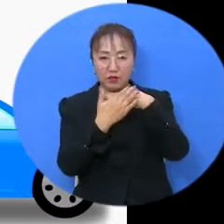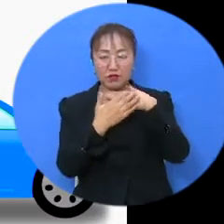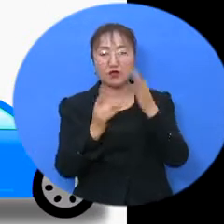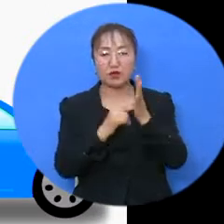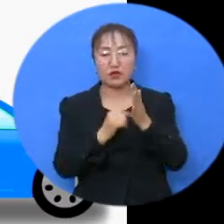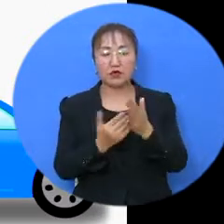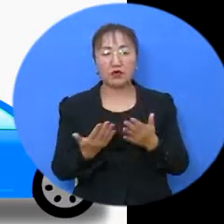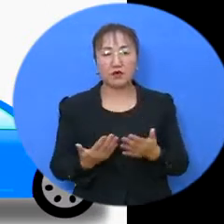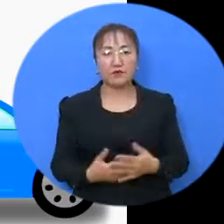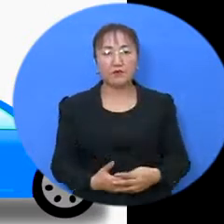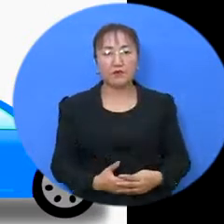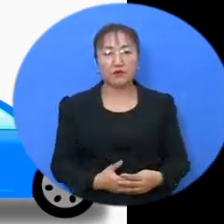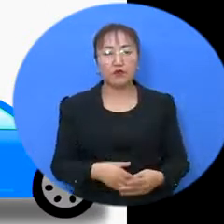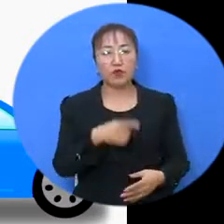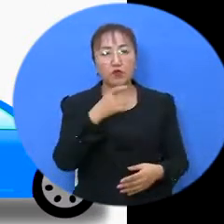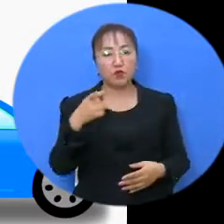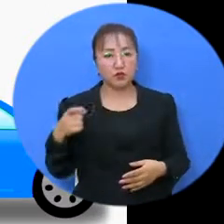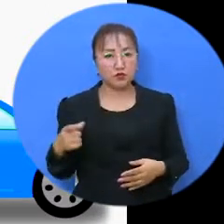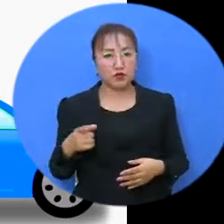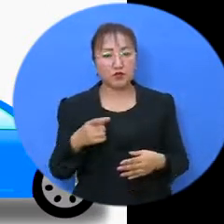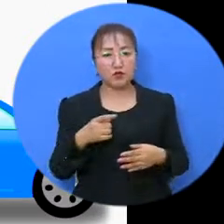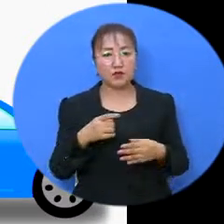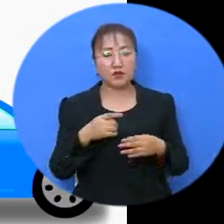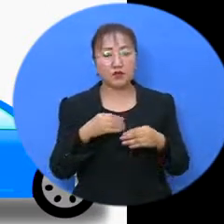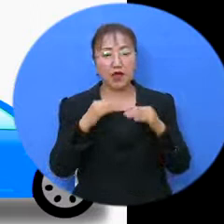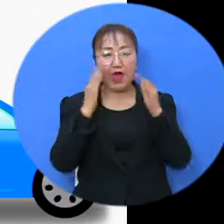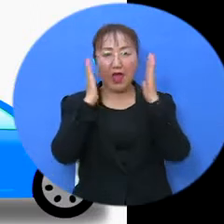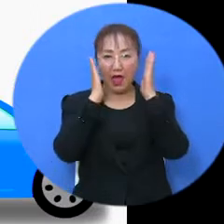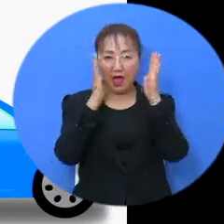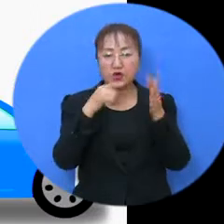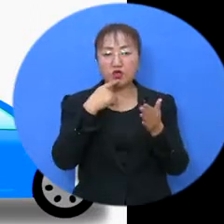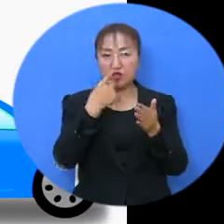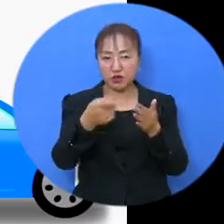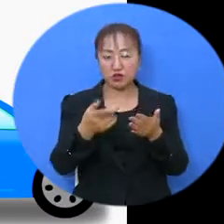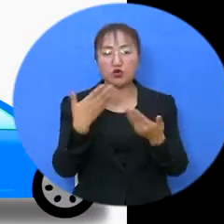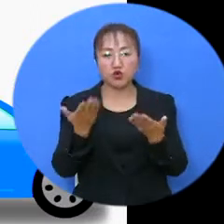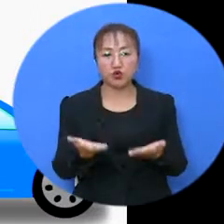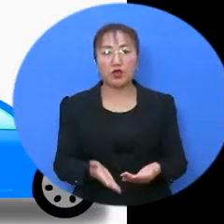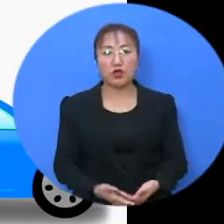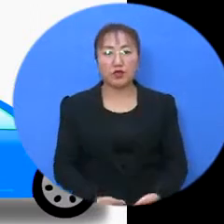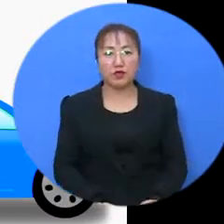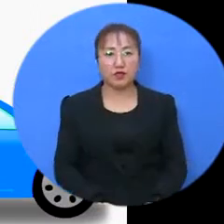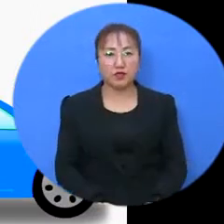хэрэглээрэй. Бусдад бас анхааруулах хэрэгтэй шүү хүүхдүүд ээ.